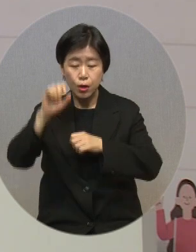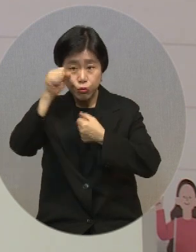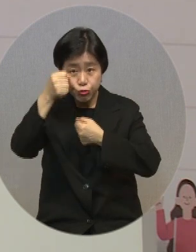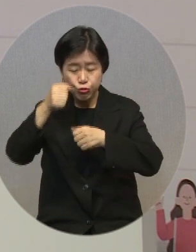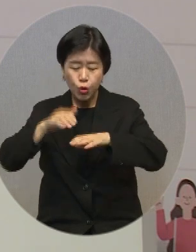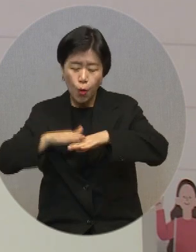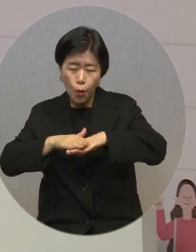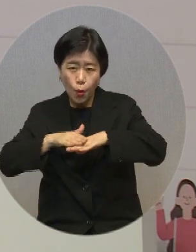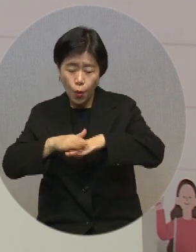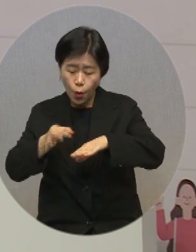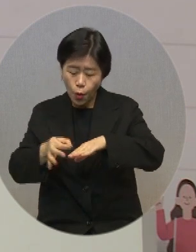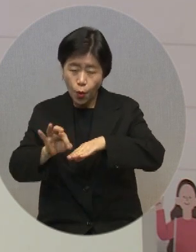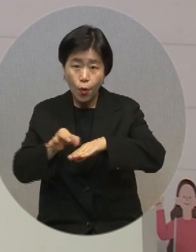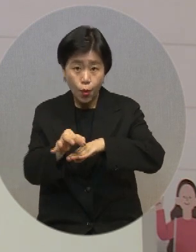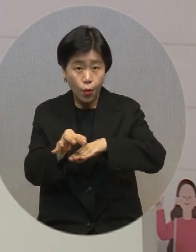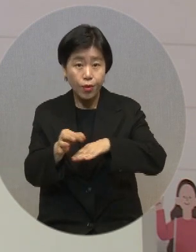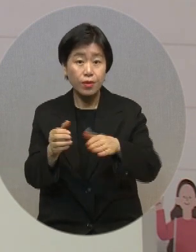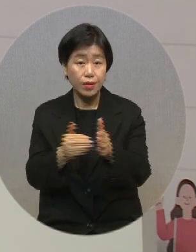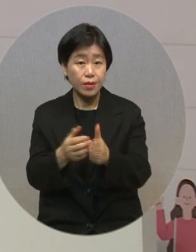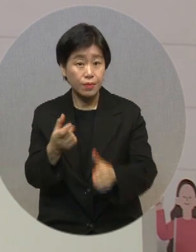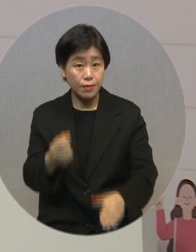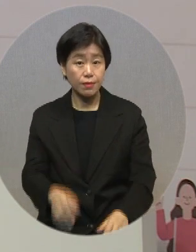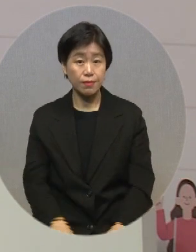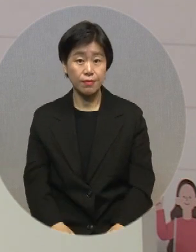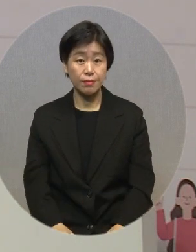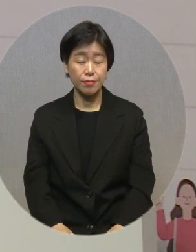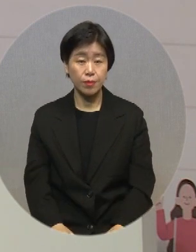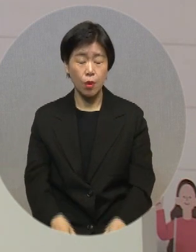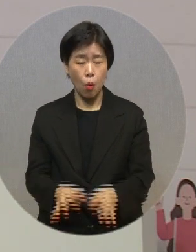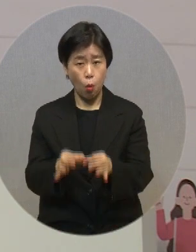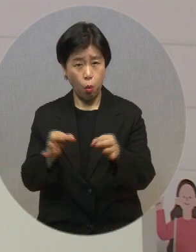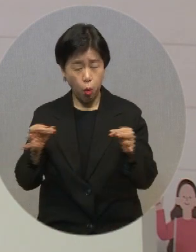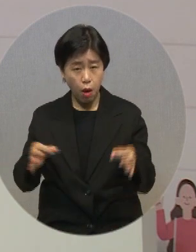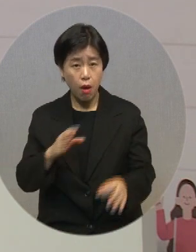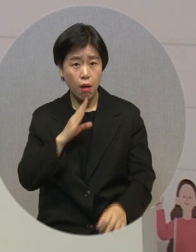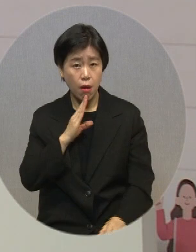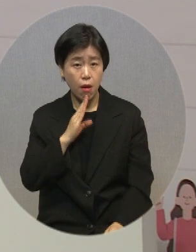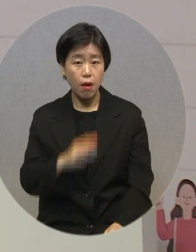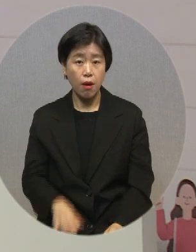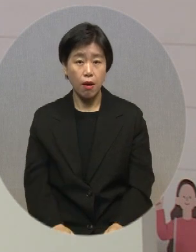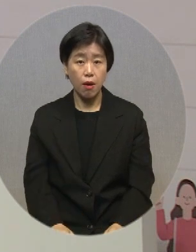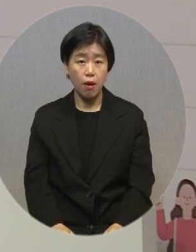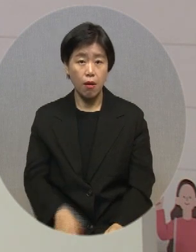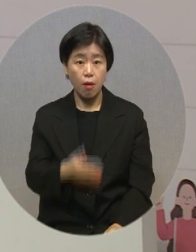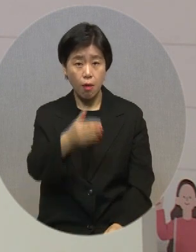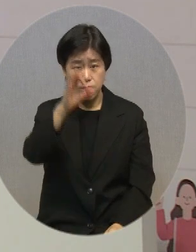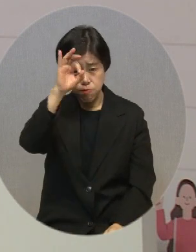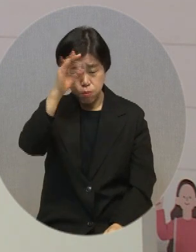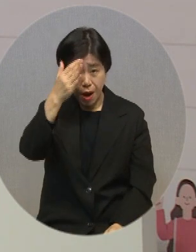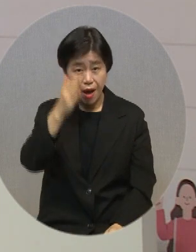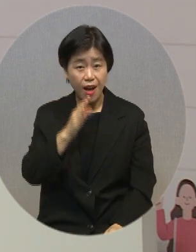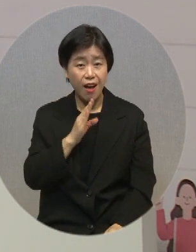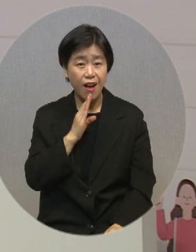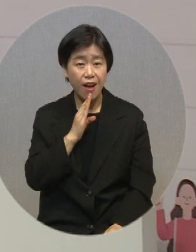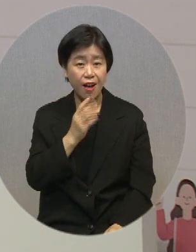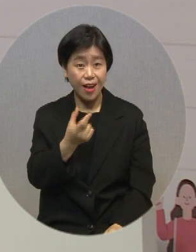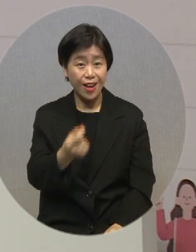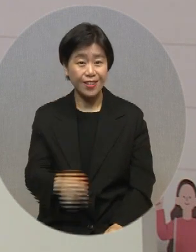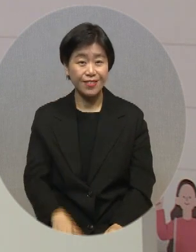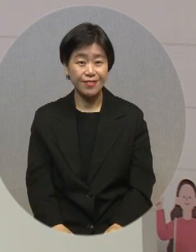그렇게 긴 세월을 이 부문에서 이제 일을 하셨으면 아마 여기 명장이실 듯한 생각이